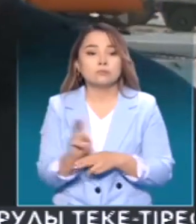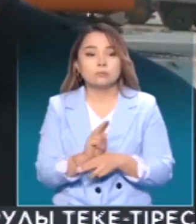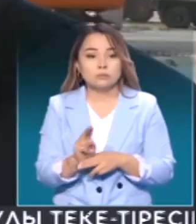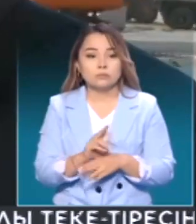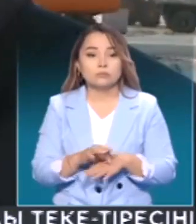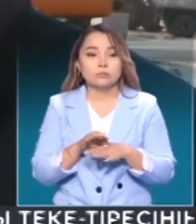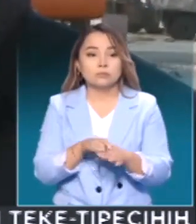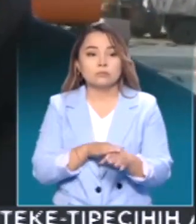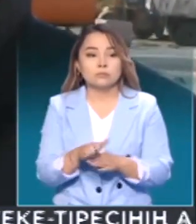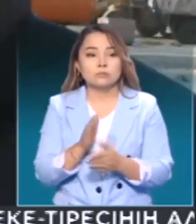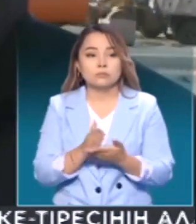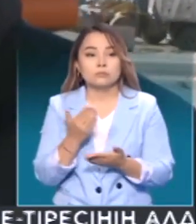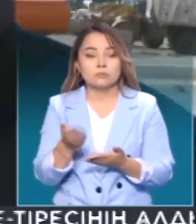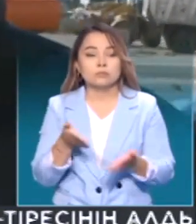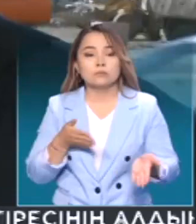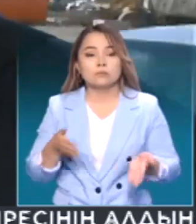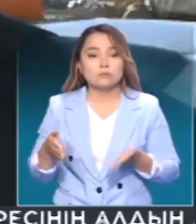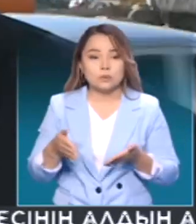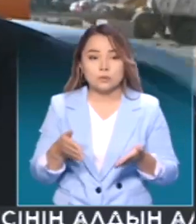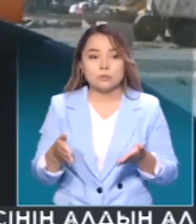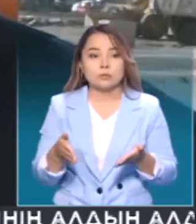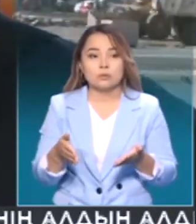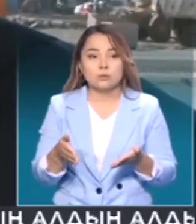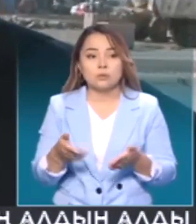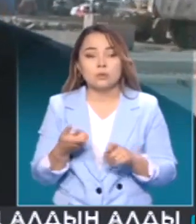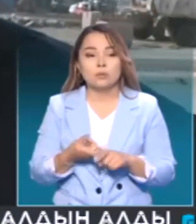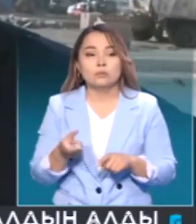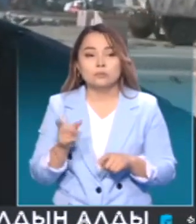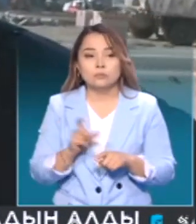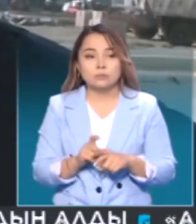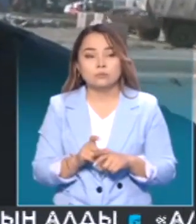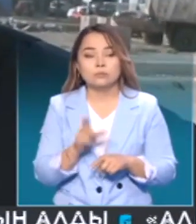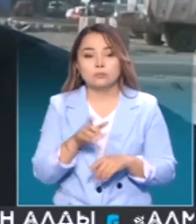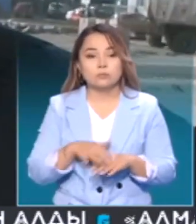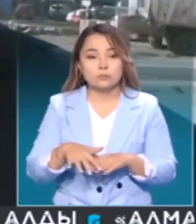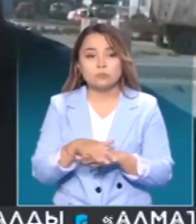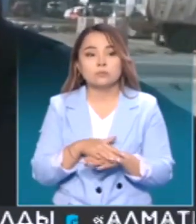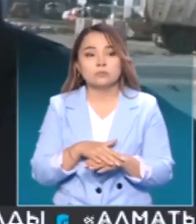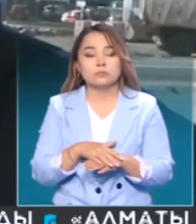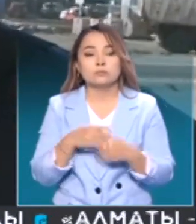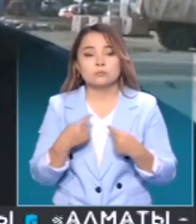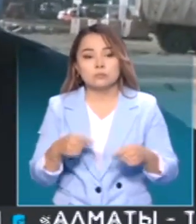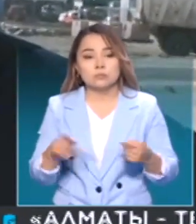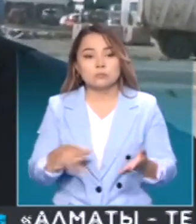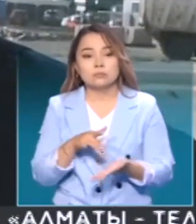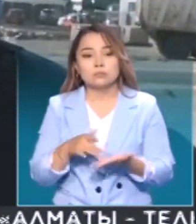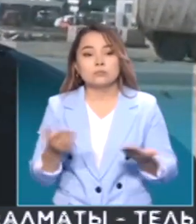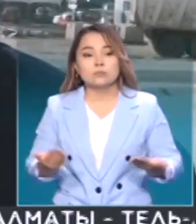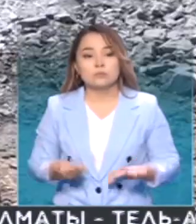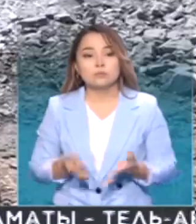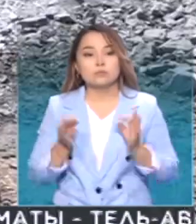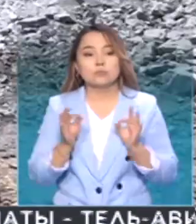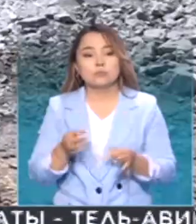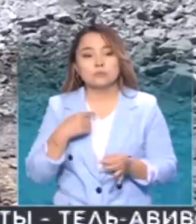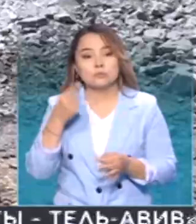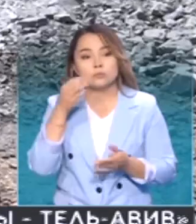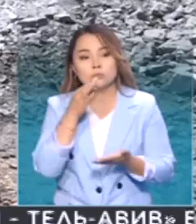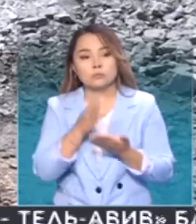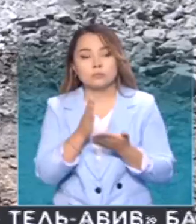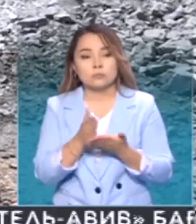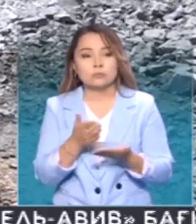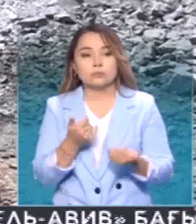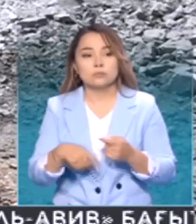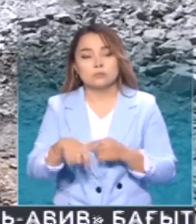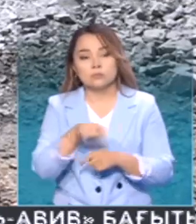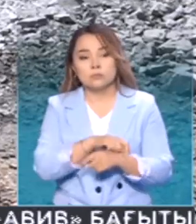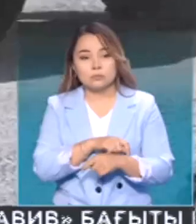жүріп жатқаны осы жолдың өте халыққа да, өзге қала тұрғындарына да дұрыс болады. Қазір ұзындығы